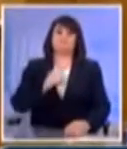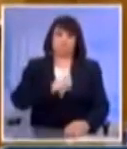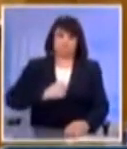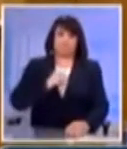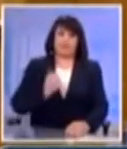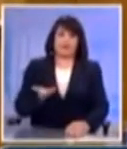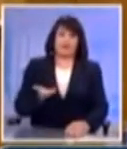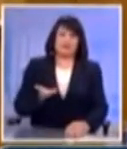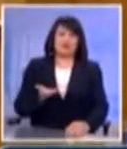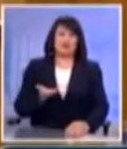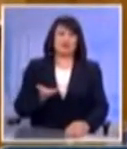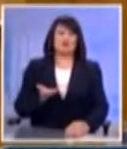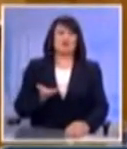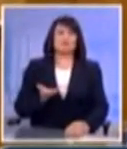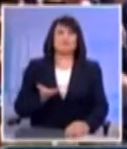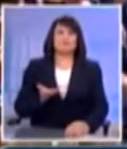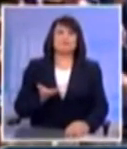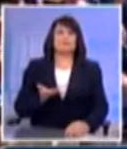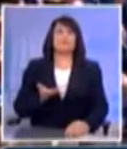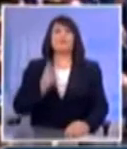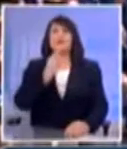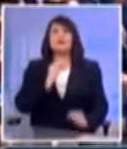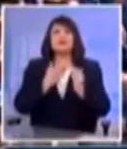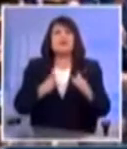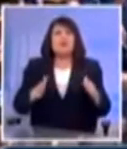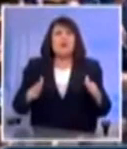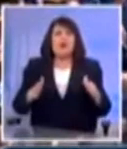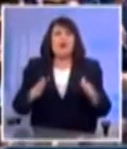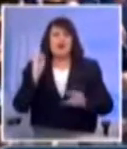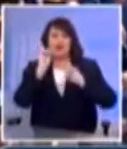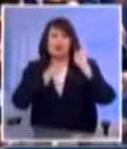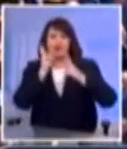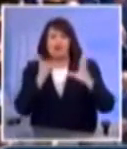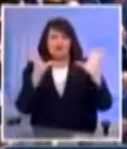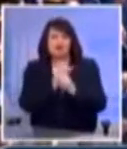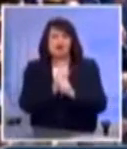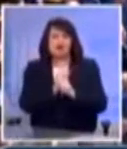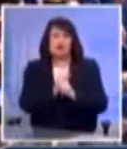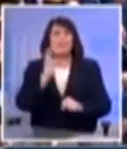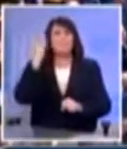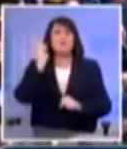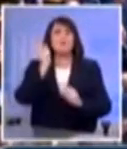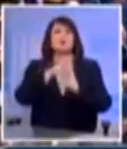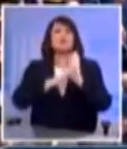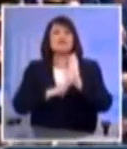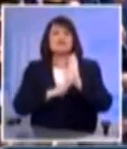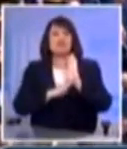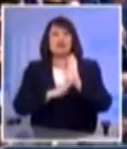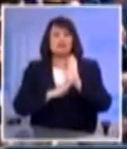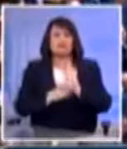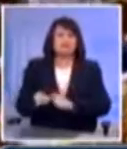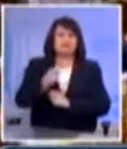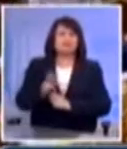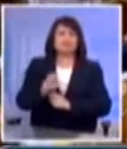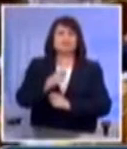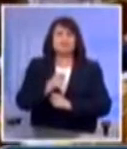πλέον το σκοτάδι της προπαγάνδας και της συκοφαντίας του παλιού πολιτικού συστήματος και